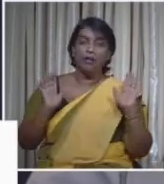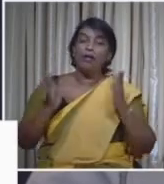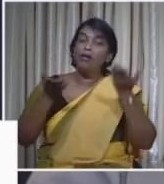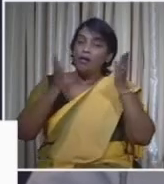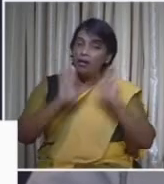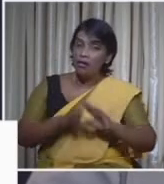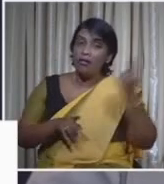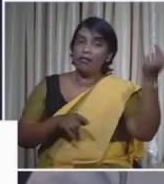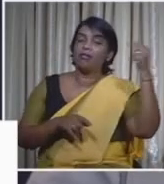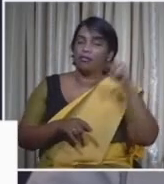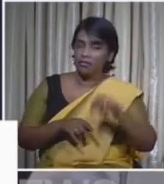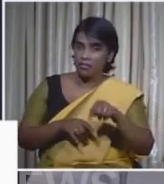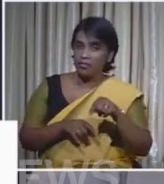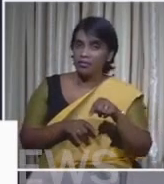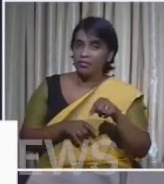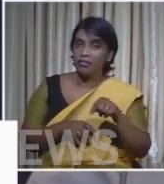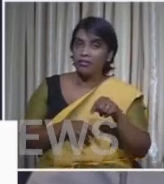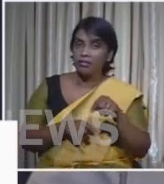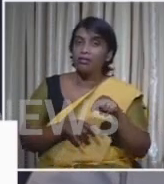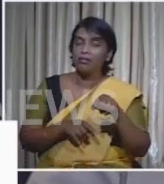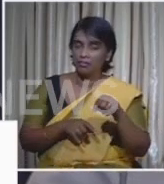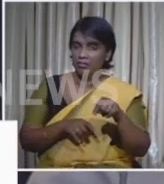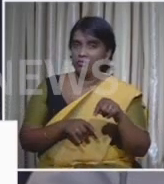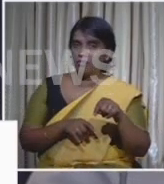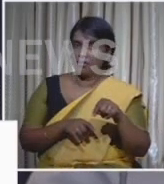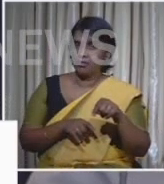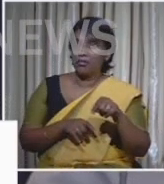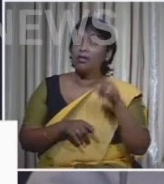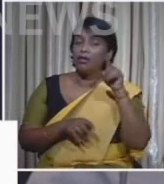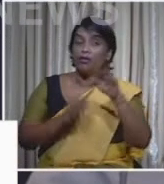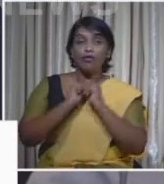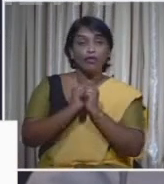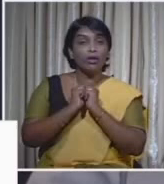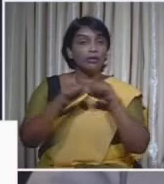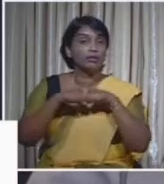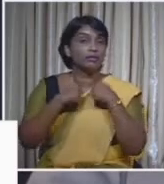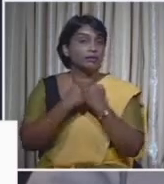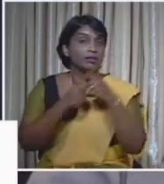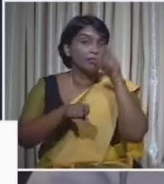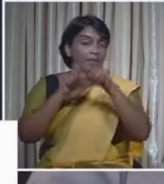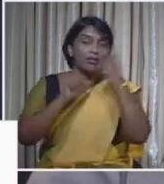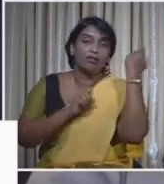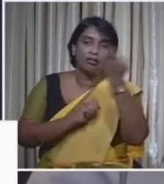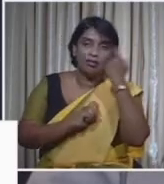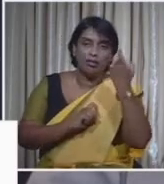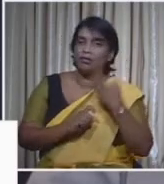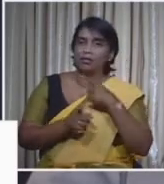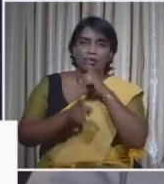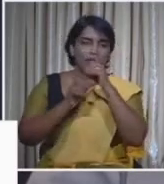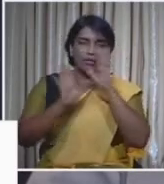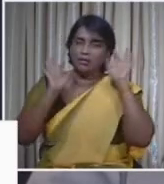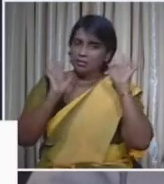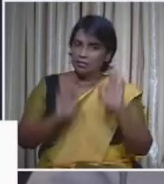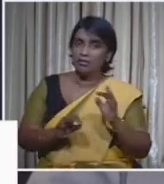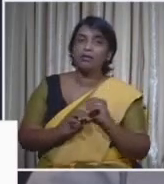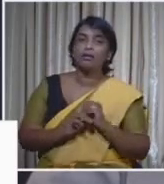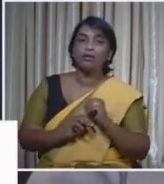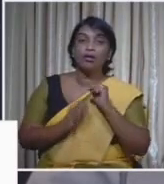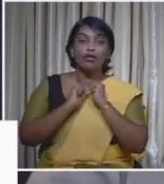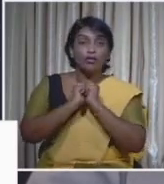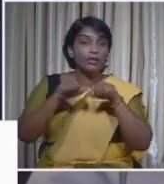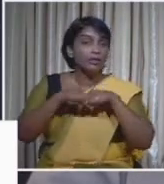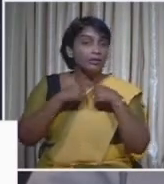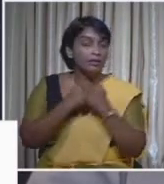ඔවුන් පැමිණියා, වෘත්තීය සමිති නියෝජිතයන් සොයා. මම කතා නොකෙලිමි, වෘත්තීය